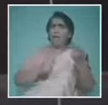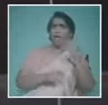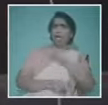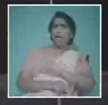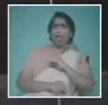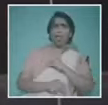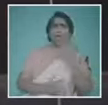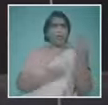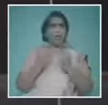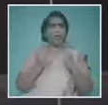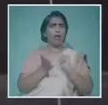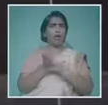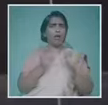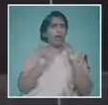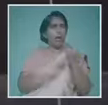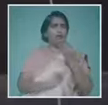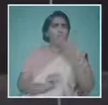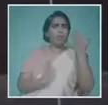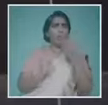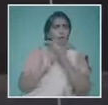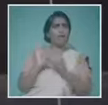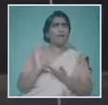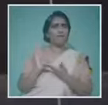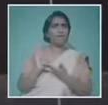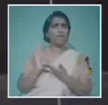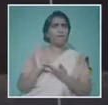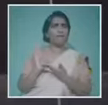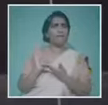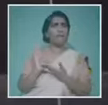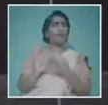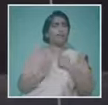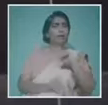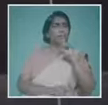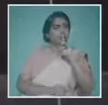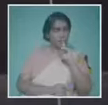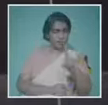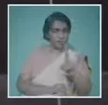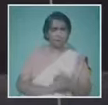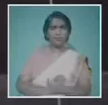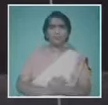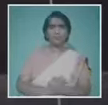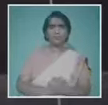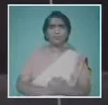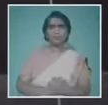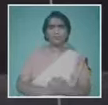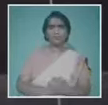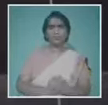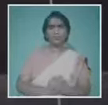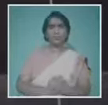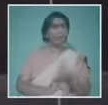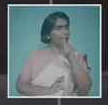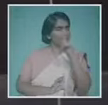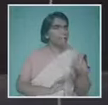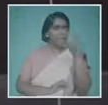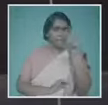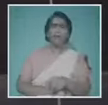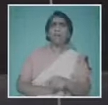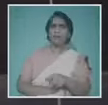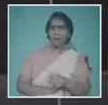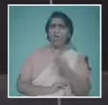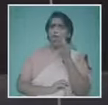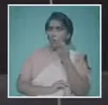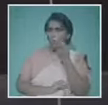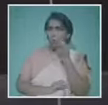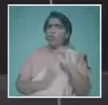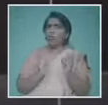ලබා ගන්න පුළුවන්, ලොතරැයි ඇදෙන්න පුළුවන් සමහරුන්ට. ඉතින් ඒකයි මම මේ කියන්නේ. හරි. ඒක වැරදි.